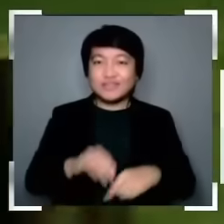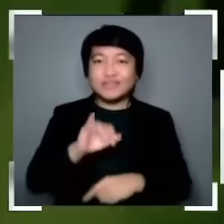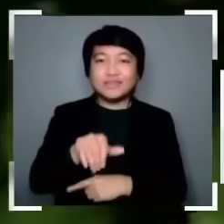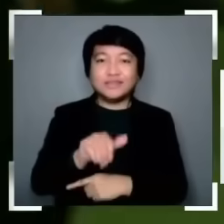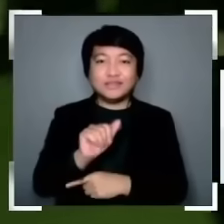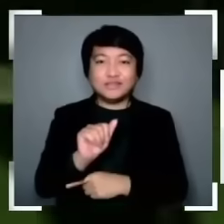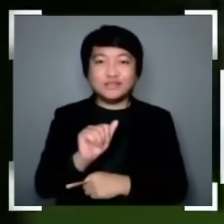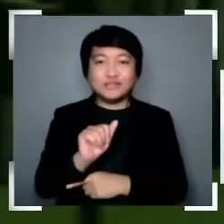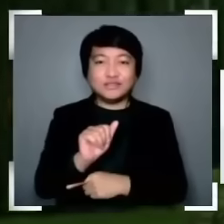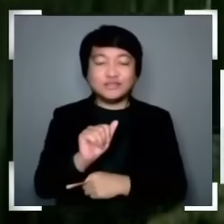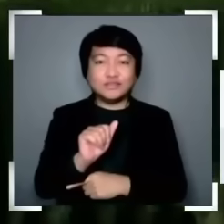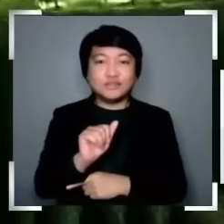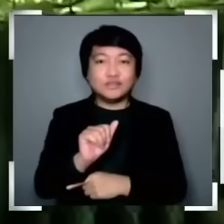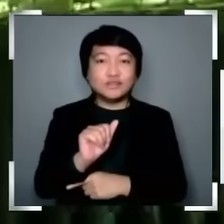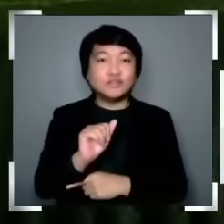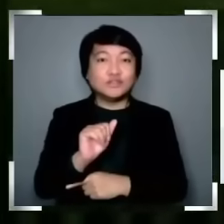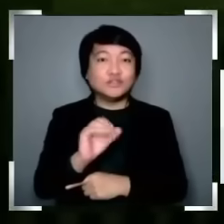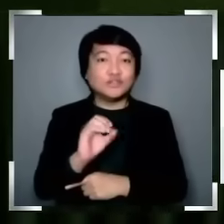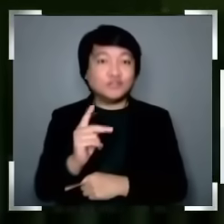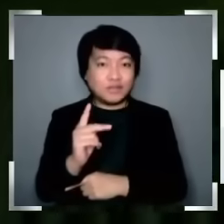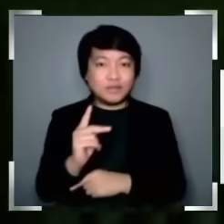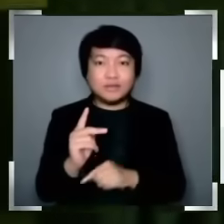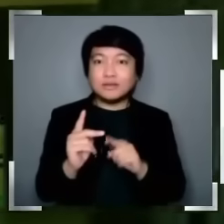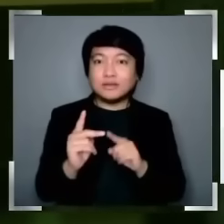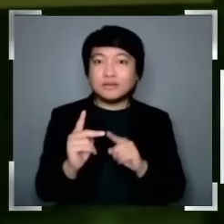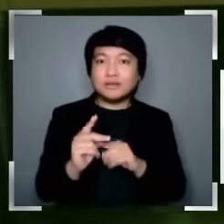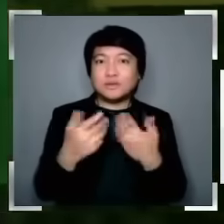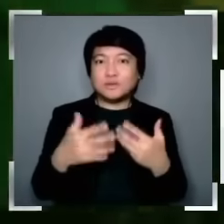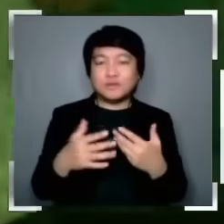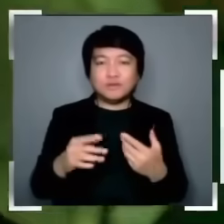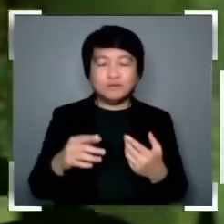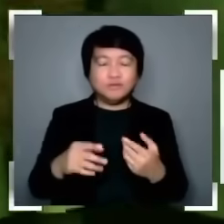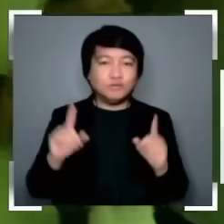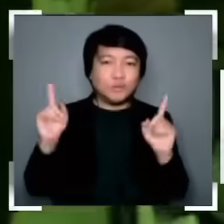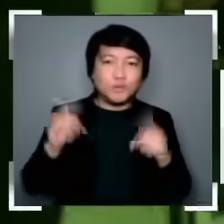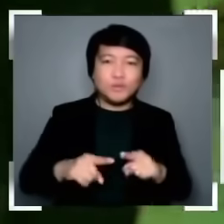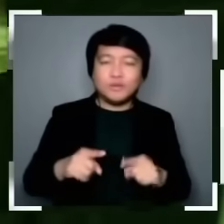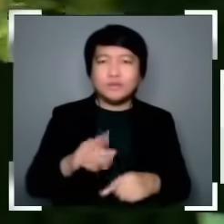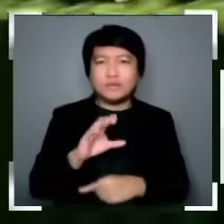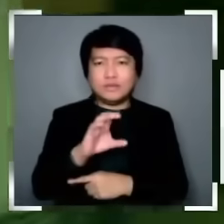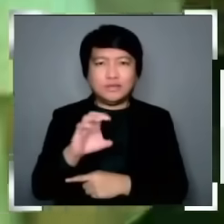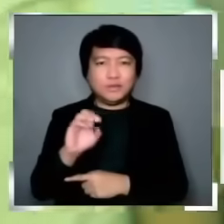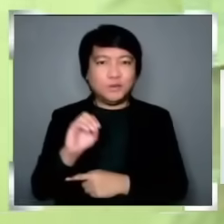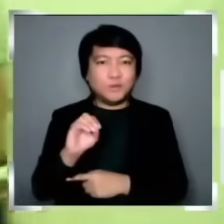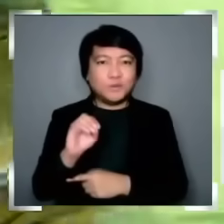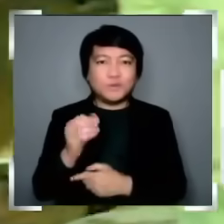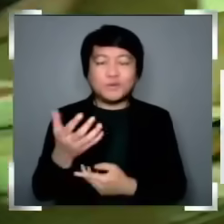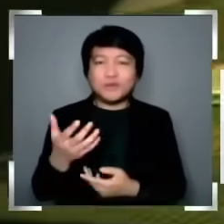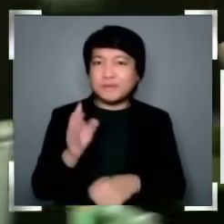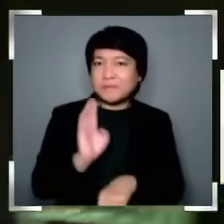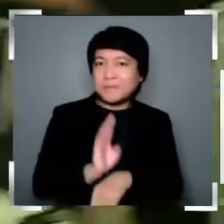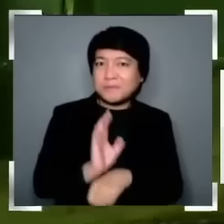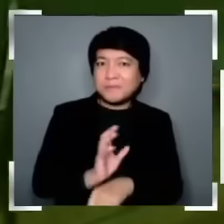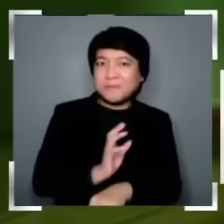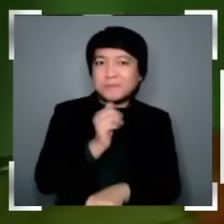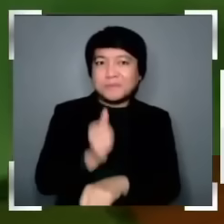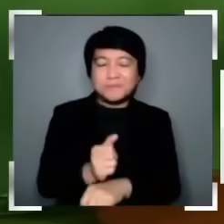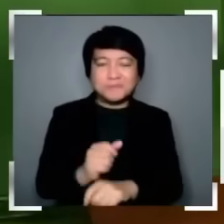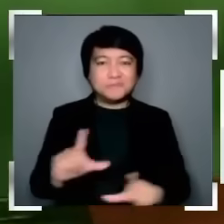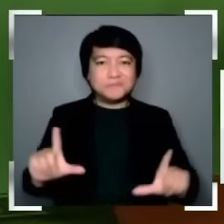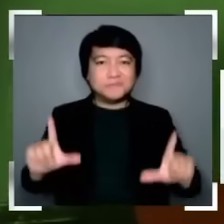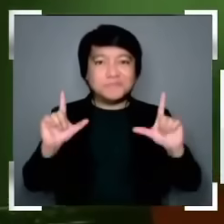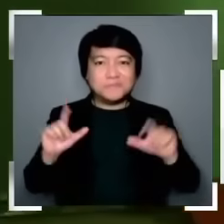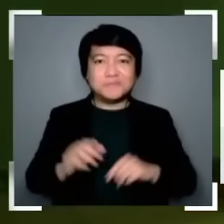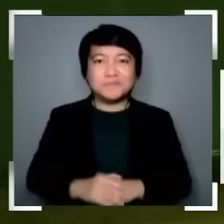to CEO Jack Roberto real quick, yan ang transformation ni Sparkle Hank Jack Roberto nang